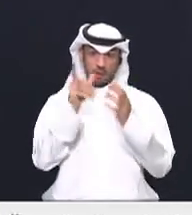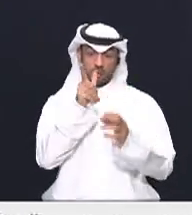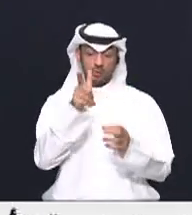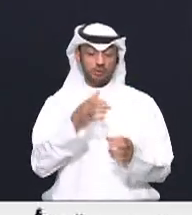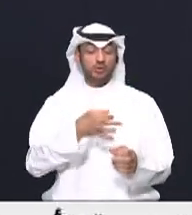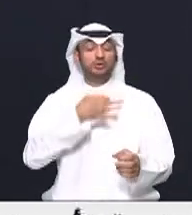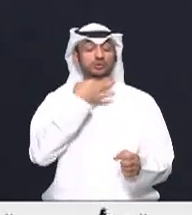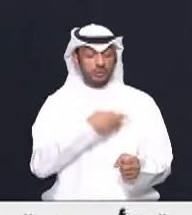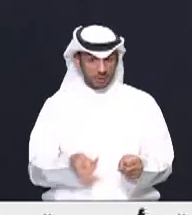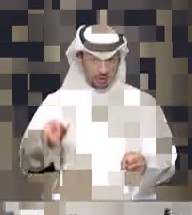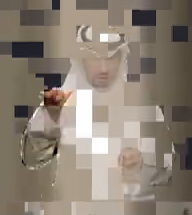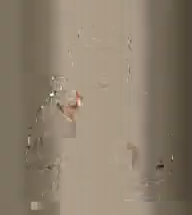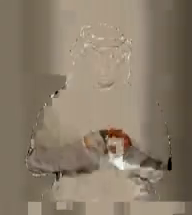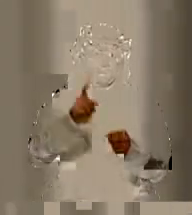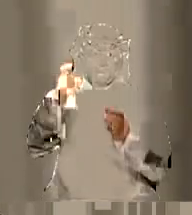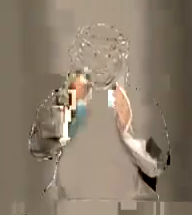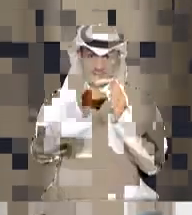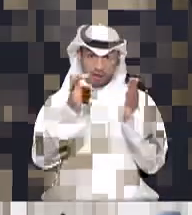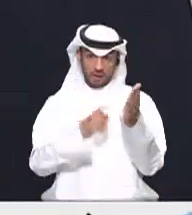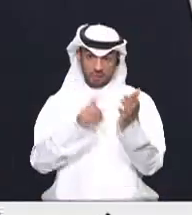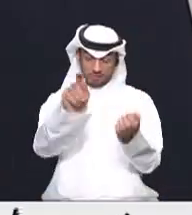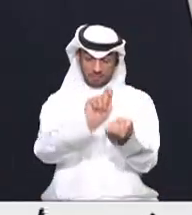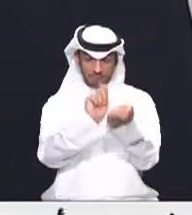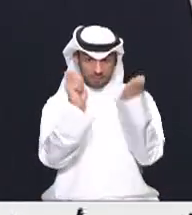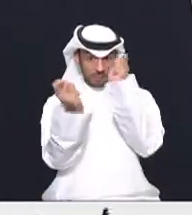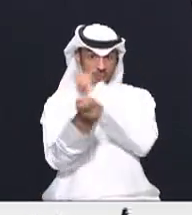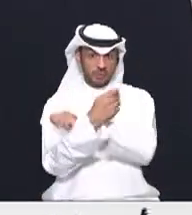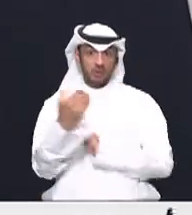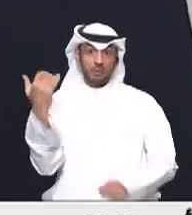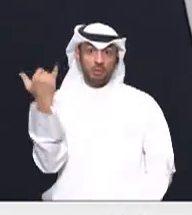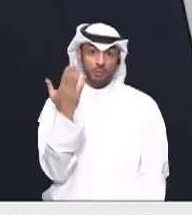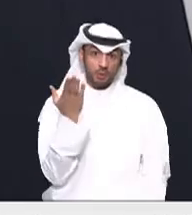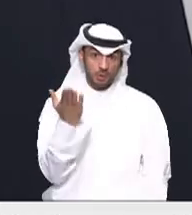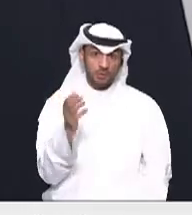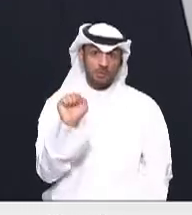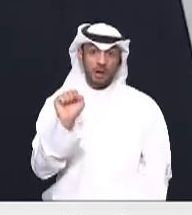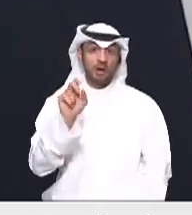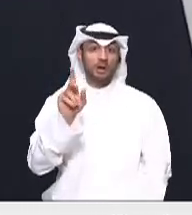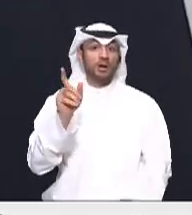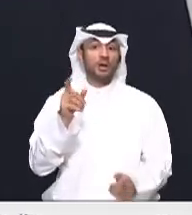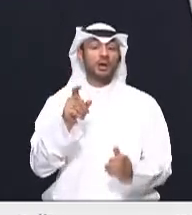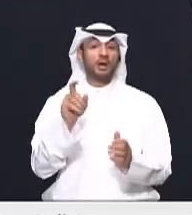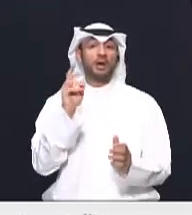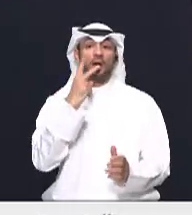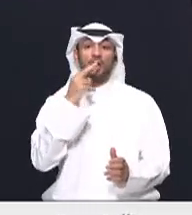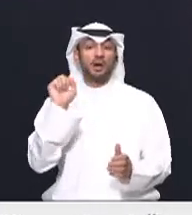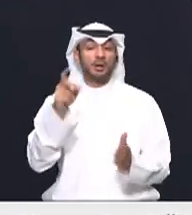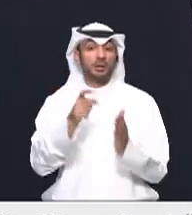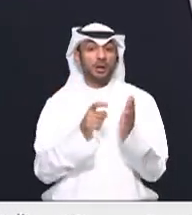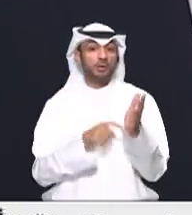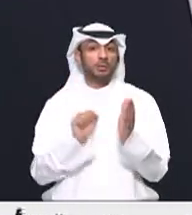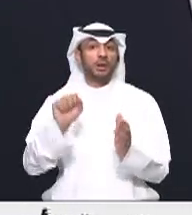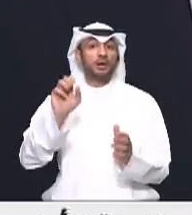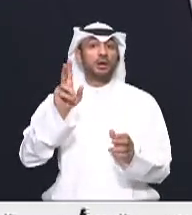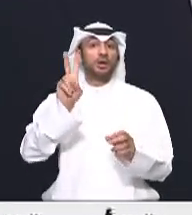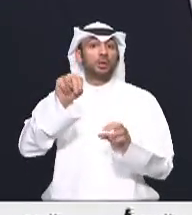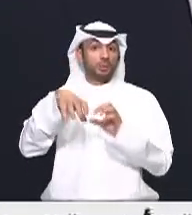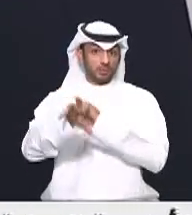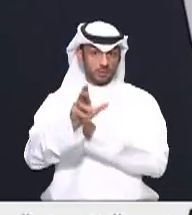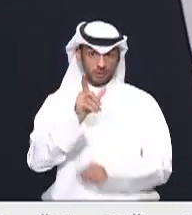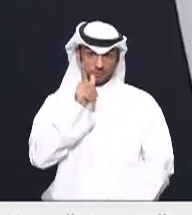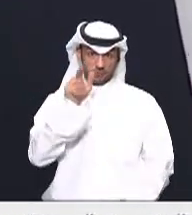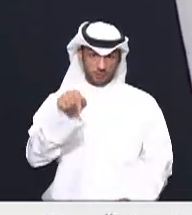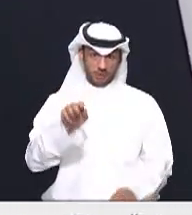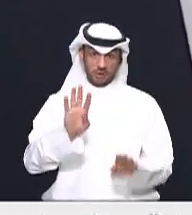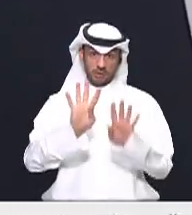لتجديد وتحديث هذه المنظومة، وأيضا هناك إشارة إلى أن مجلس الأمن